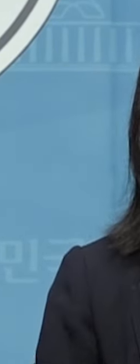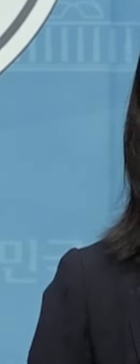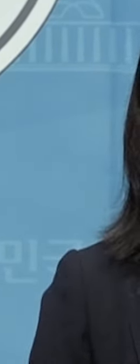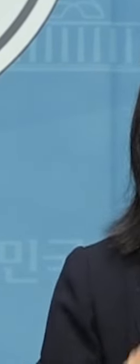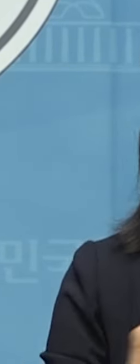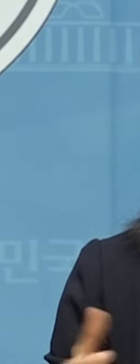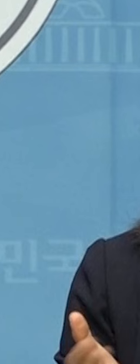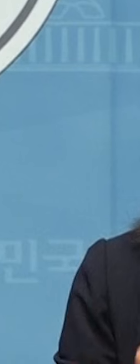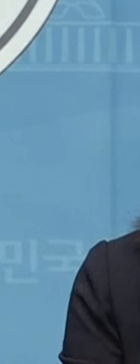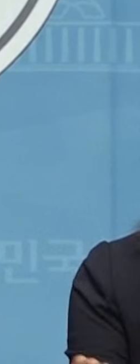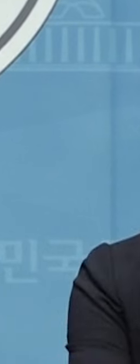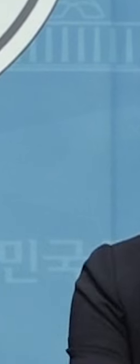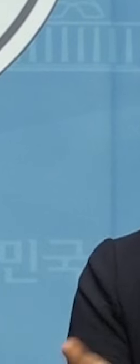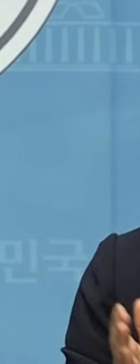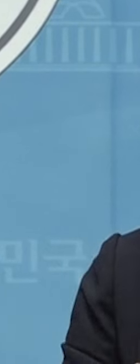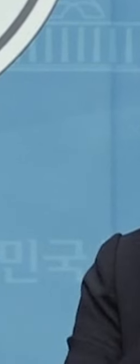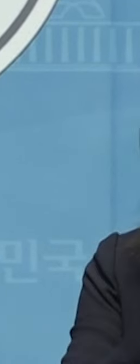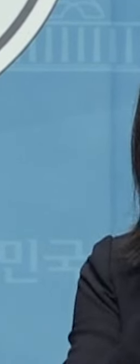들에